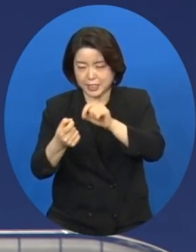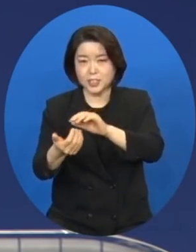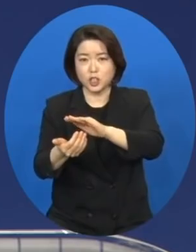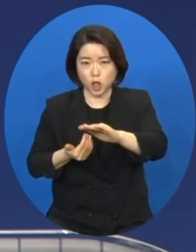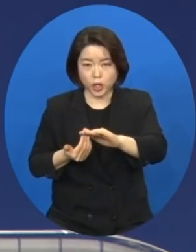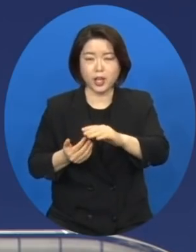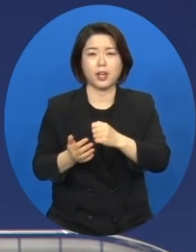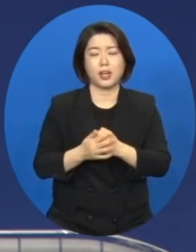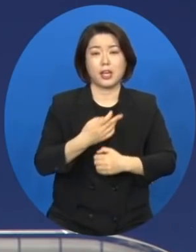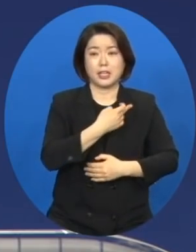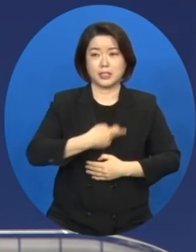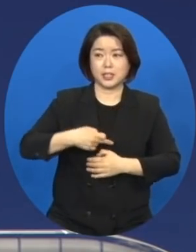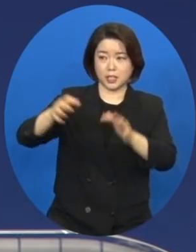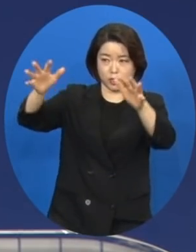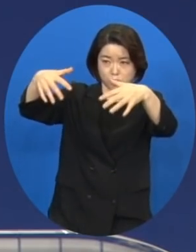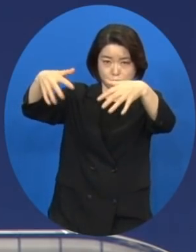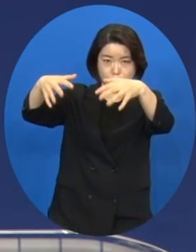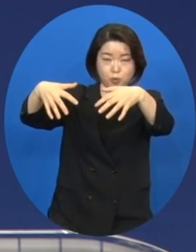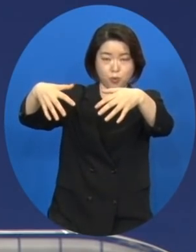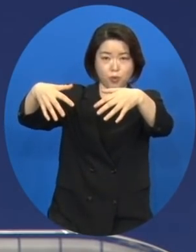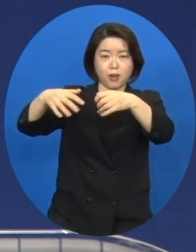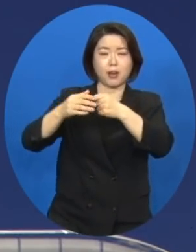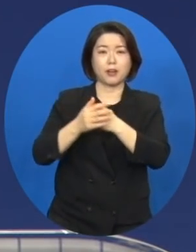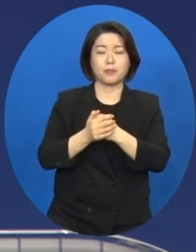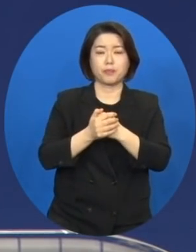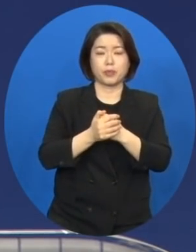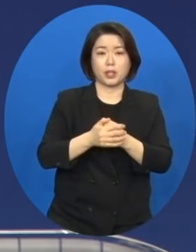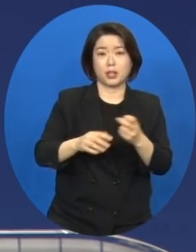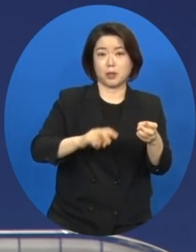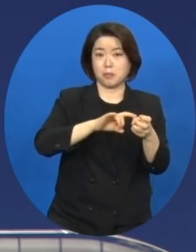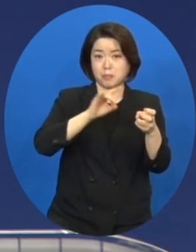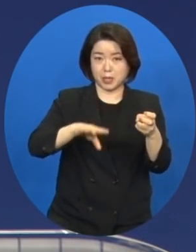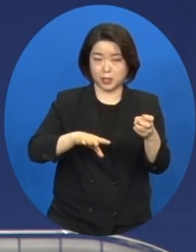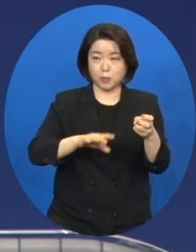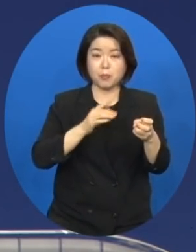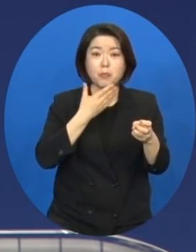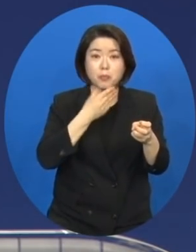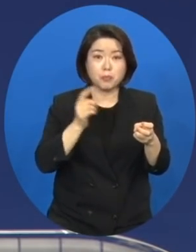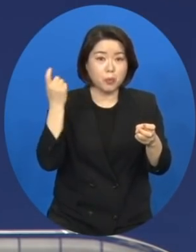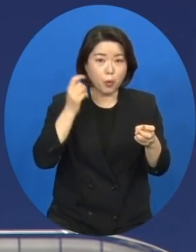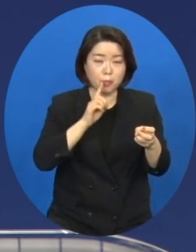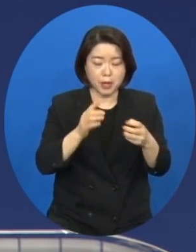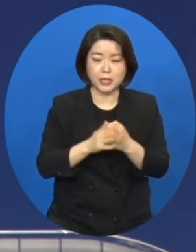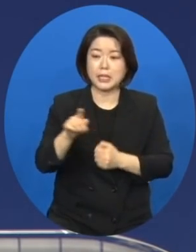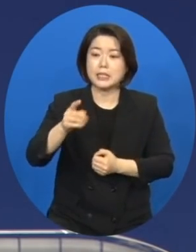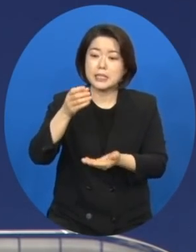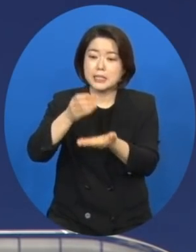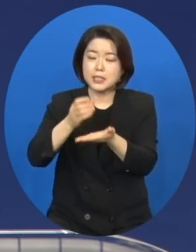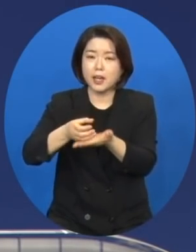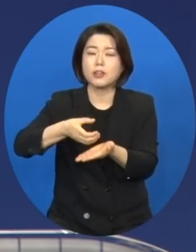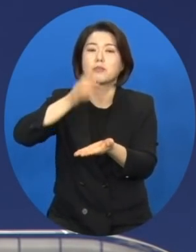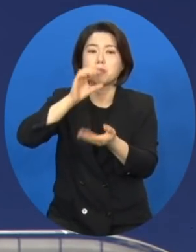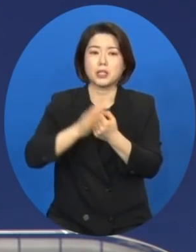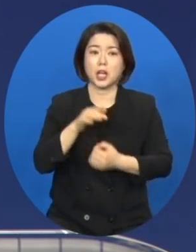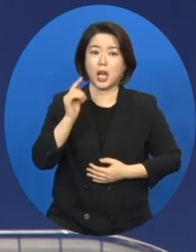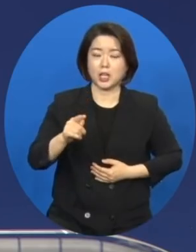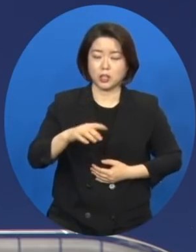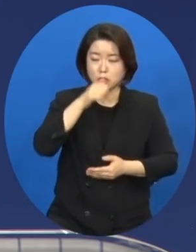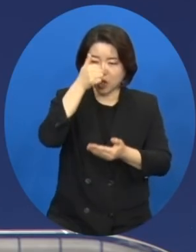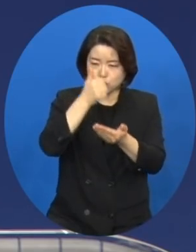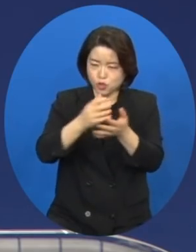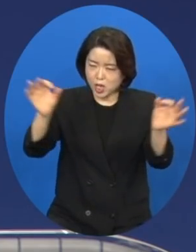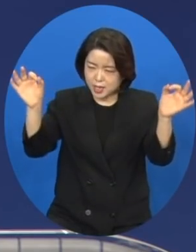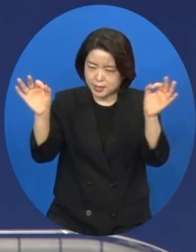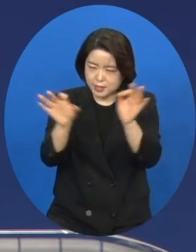전에 제자들을 불러 모으시다가 마태복음 26장에 보면 이렇게 하시죠. 이 잔을 마셔라. 이것은 죄를 사하여